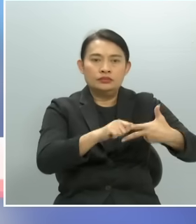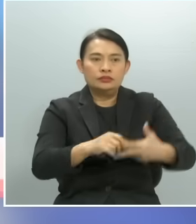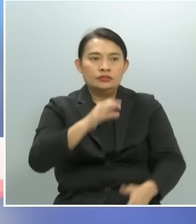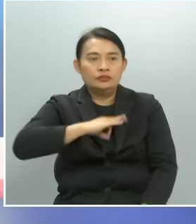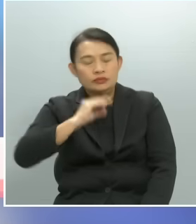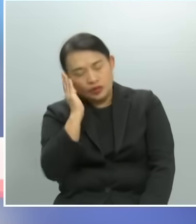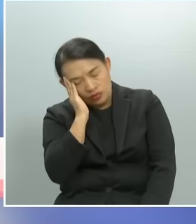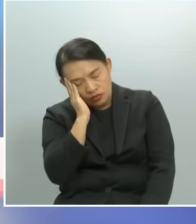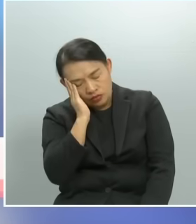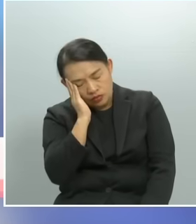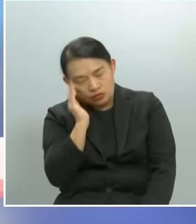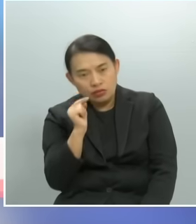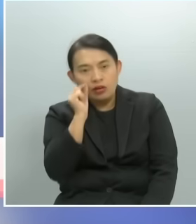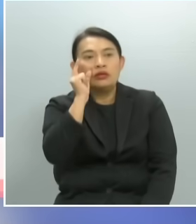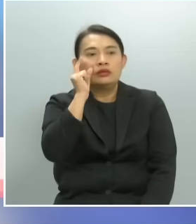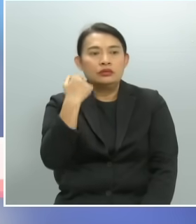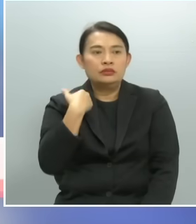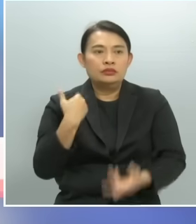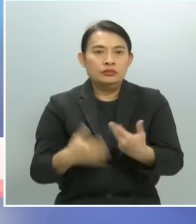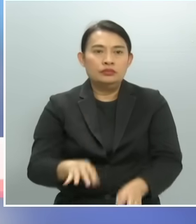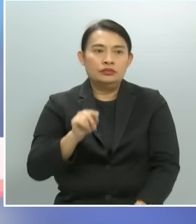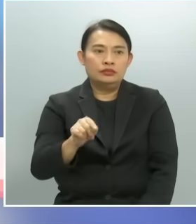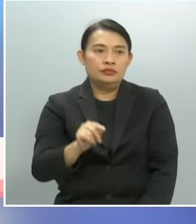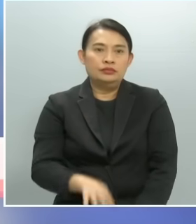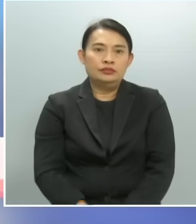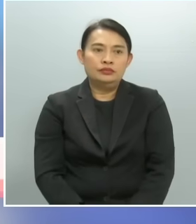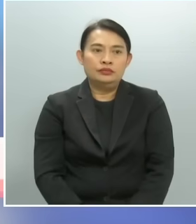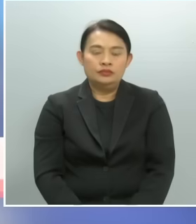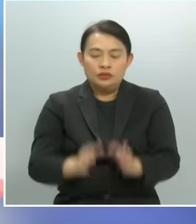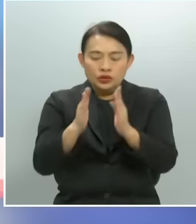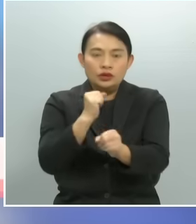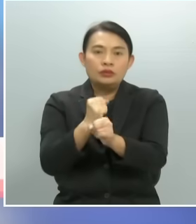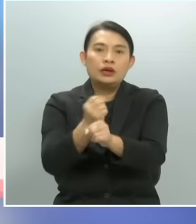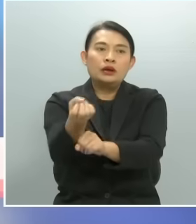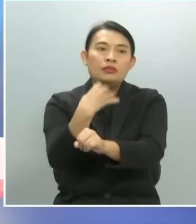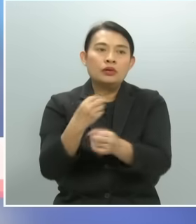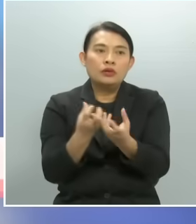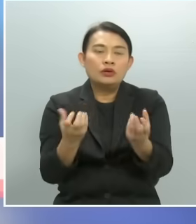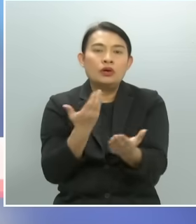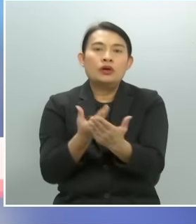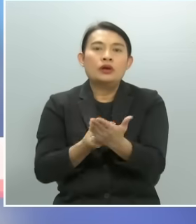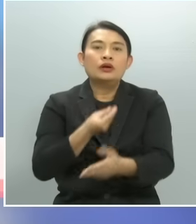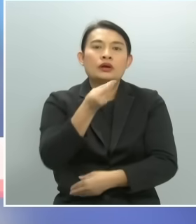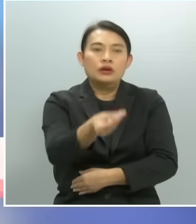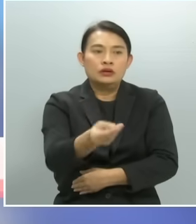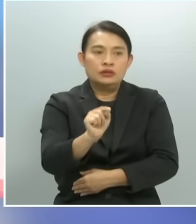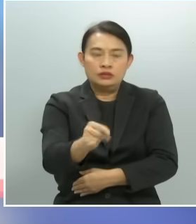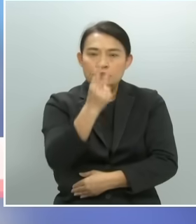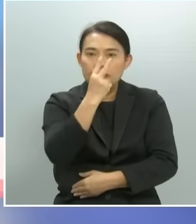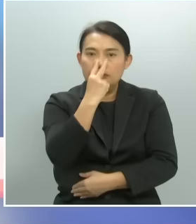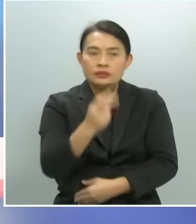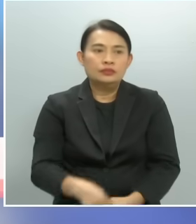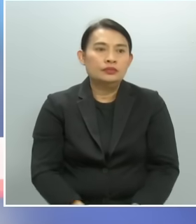จนนอนไม่หลับอยู่ดีหลังจากที่ตื่นขึ้นมาพนักงานมาแจ้งว่าของขอคืนเงินให้เอ้าลองฟังดูนะ